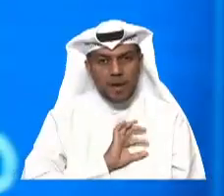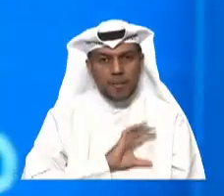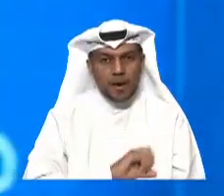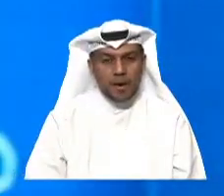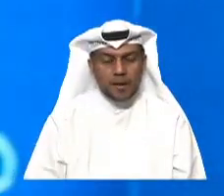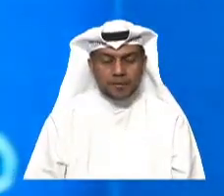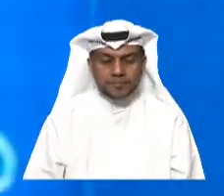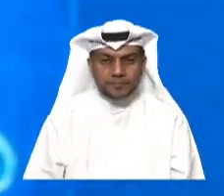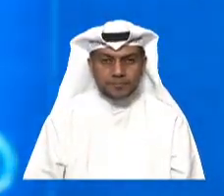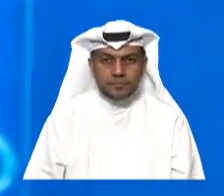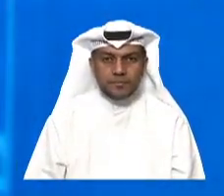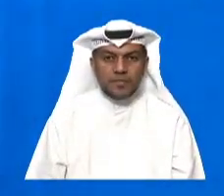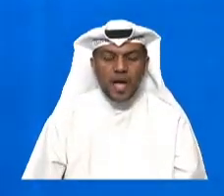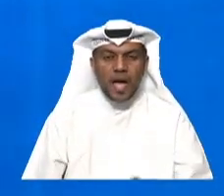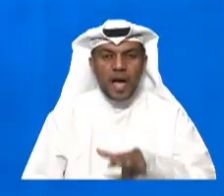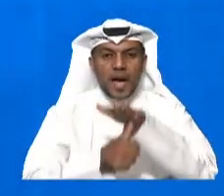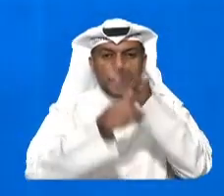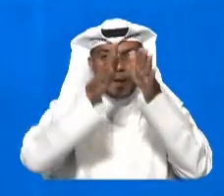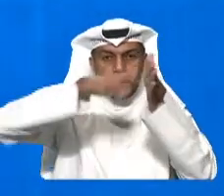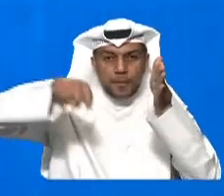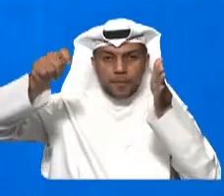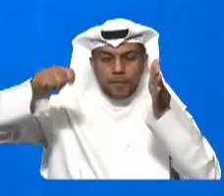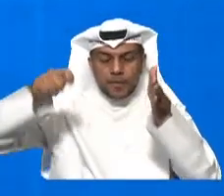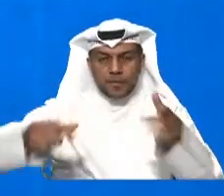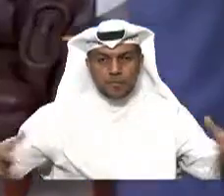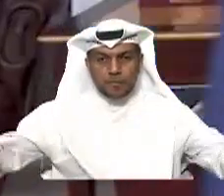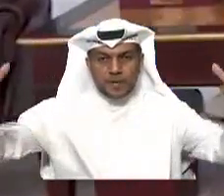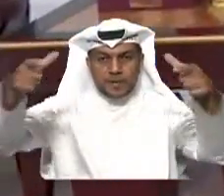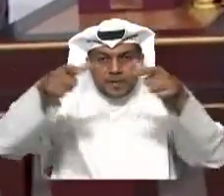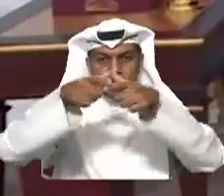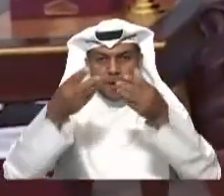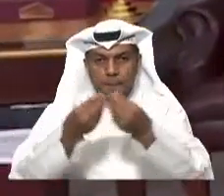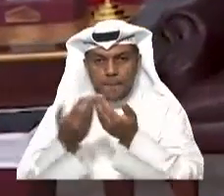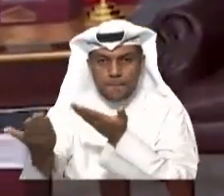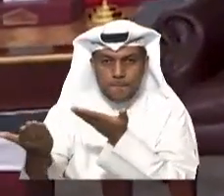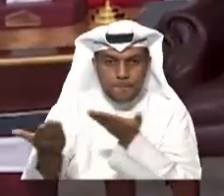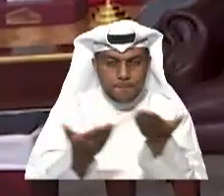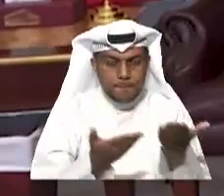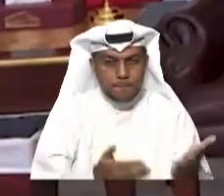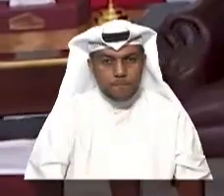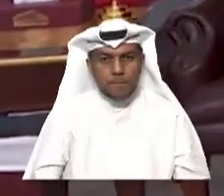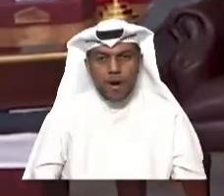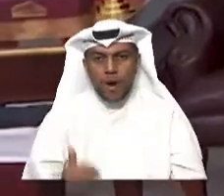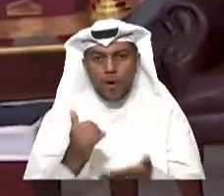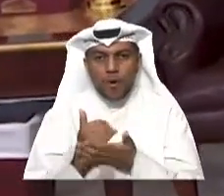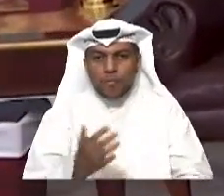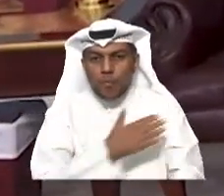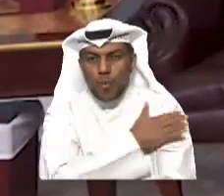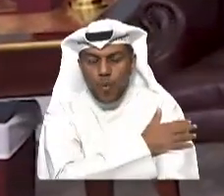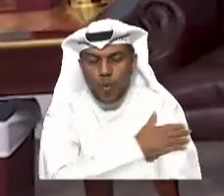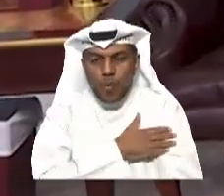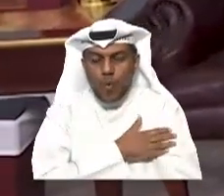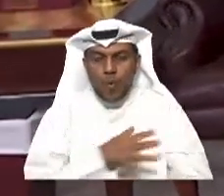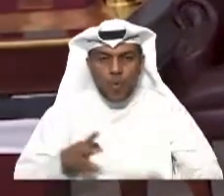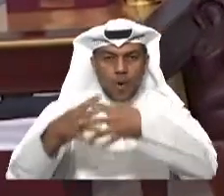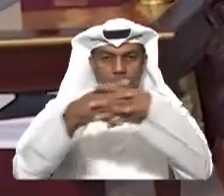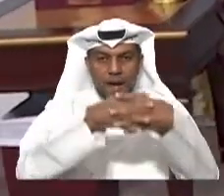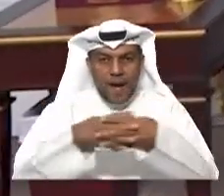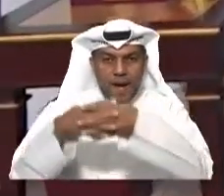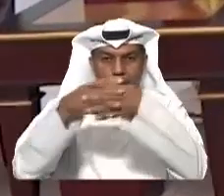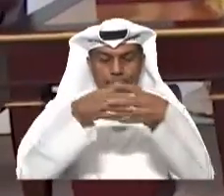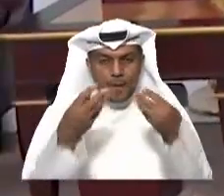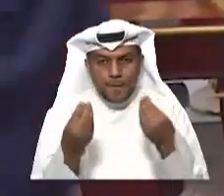استقبل رئيس مجلس الامه احمد السعدون رئيس لجنه الشؤون المحاربين القدامى بالكونجرس الامريكيه مارك تاكانو